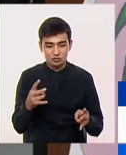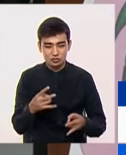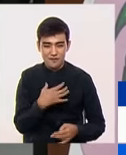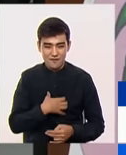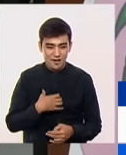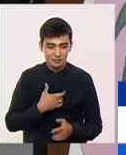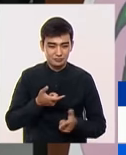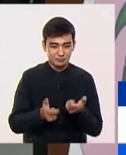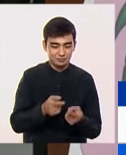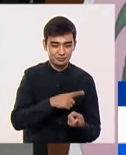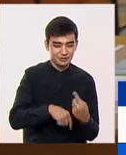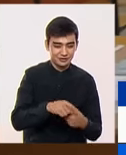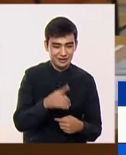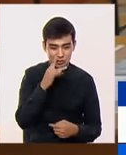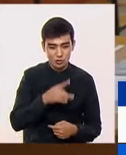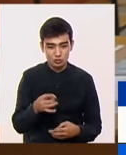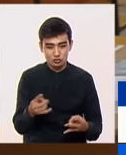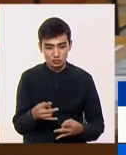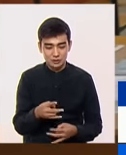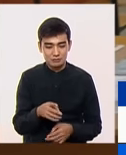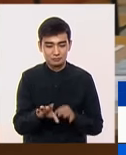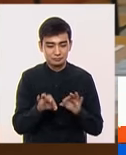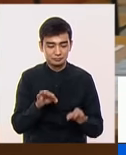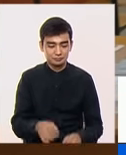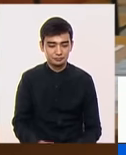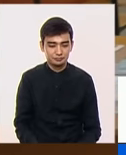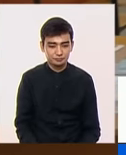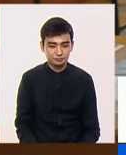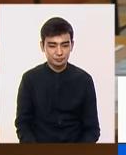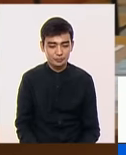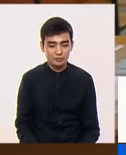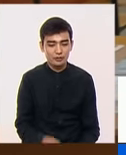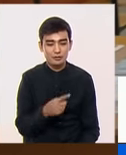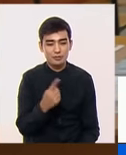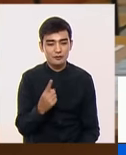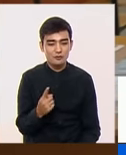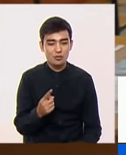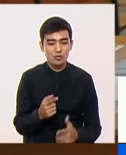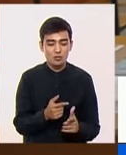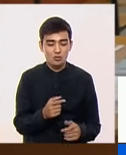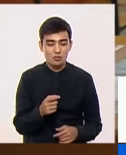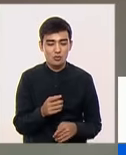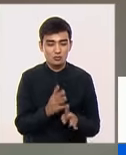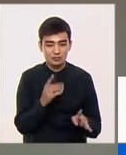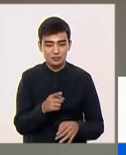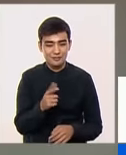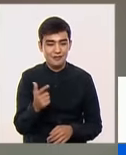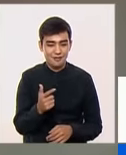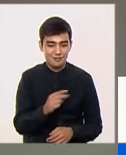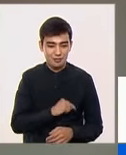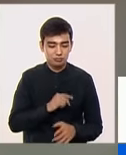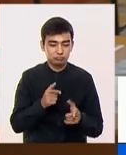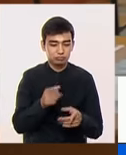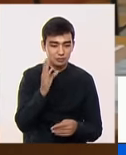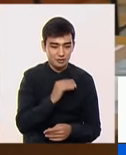конкретные предприятия региона это прежде всего гарантированное трудоустройство наша